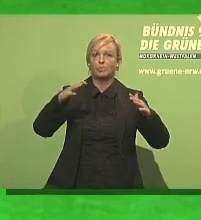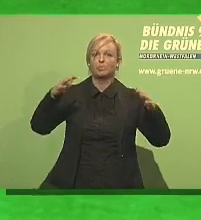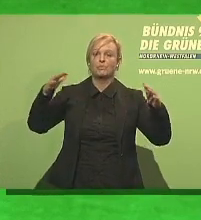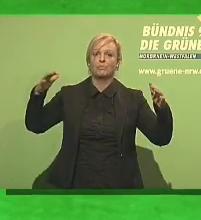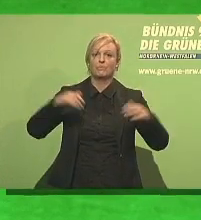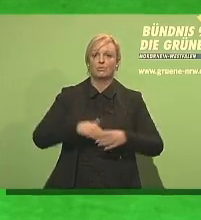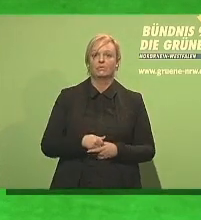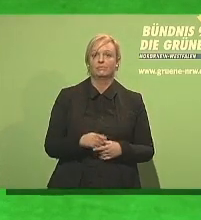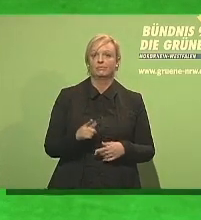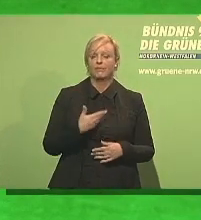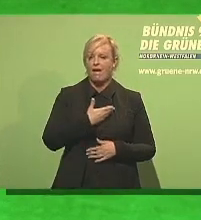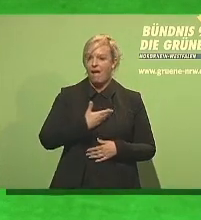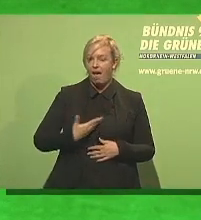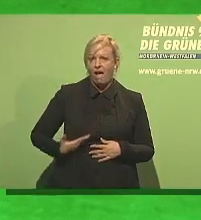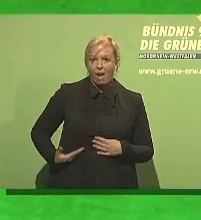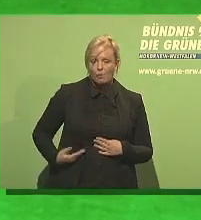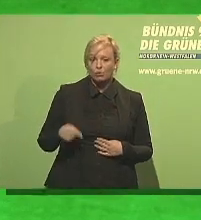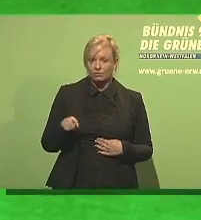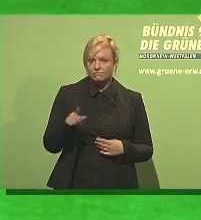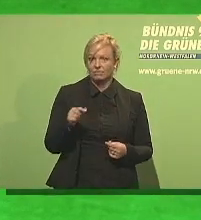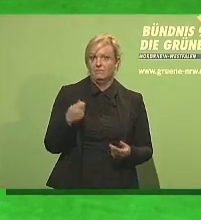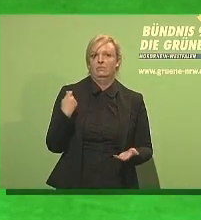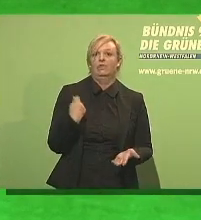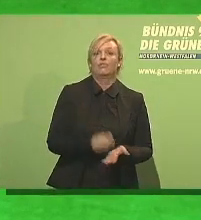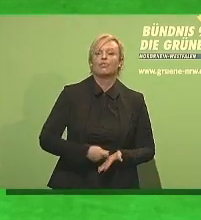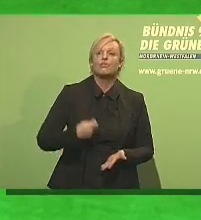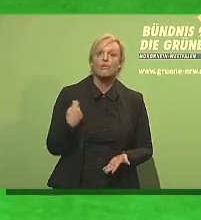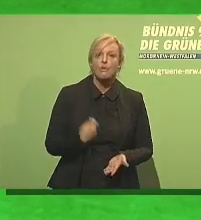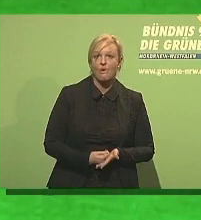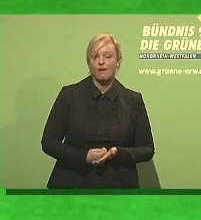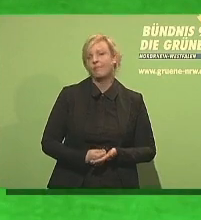Dauerhafte Armut ist nämlich teuer. Und das